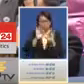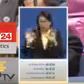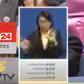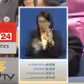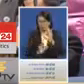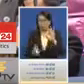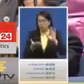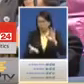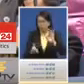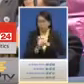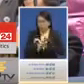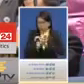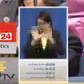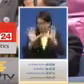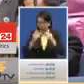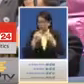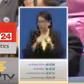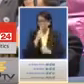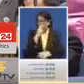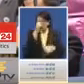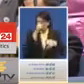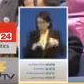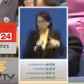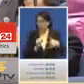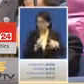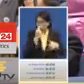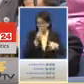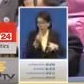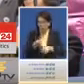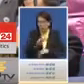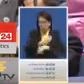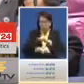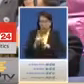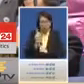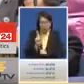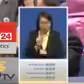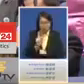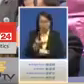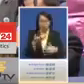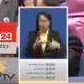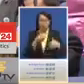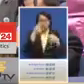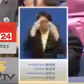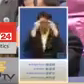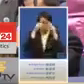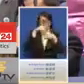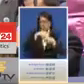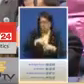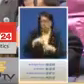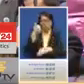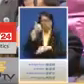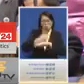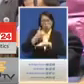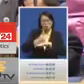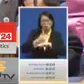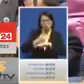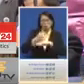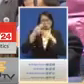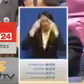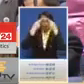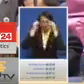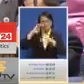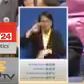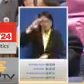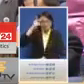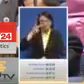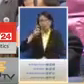ทีนี้ไปดูพฤตินัยท่านประธานครับท่านนายกก็นั่งอยู่นี่หัวหน้าคสช.ประกาศคสช.ท่านออก